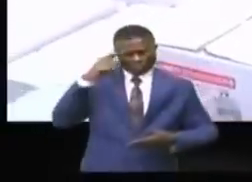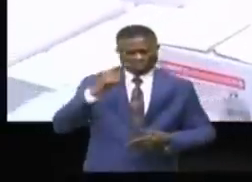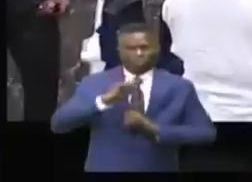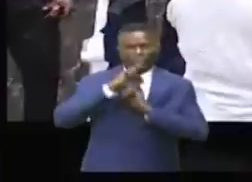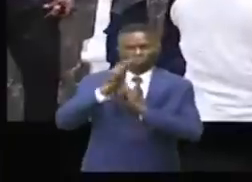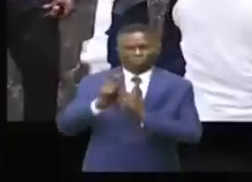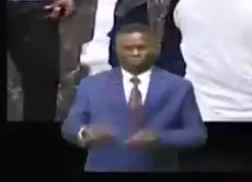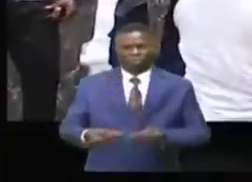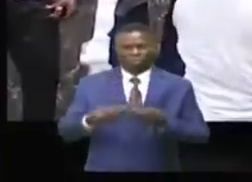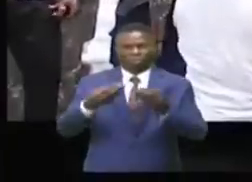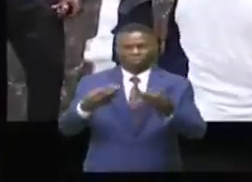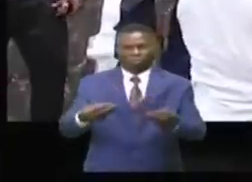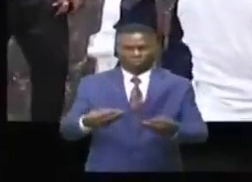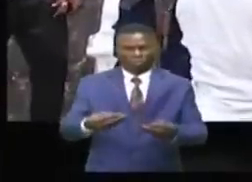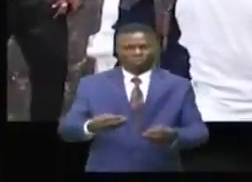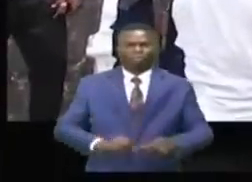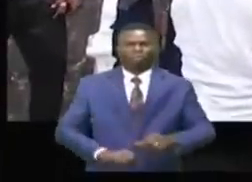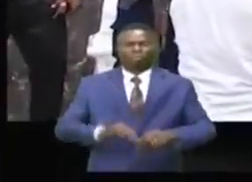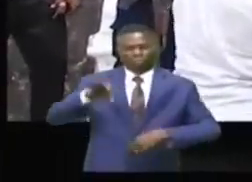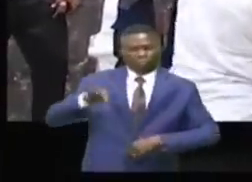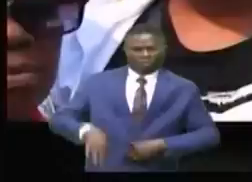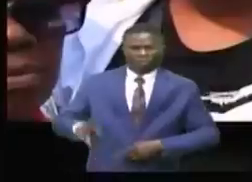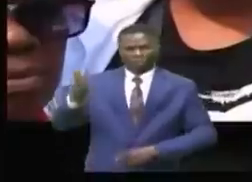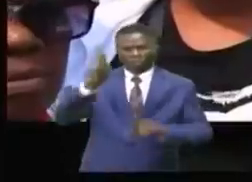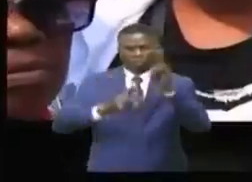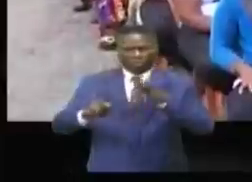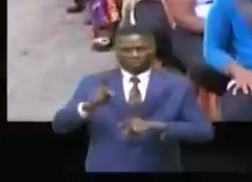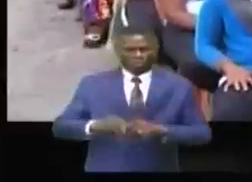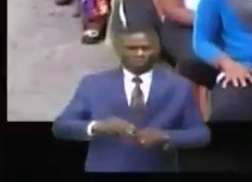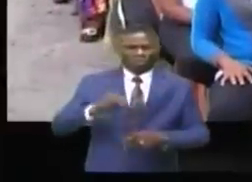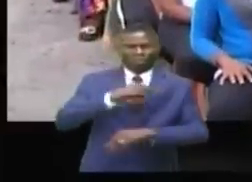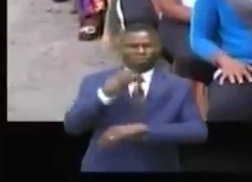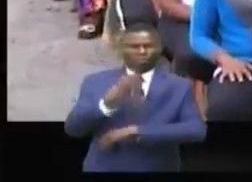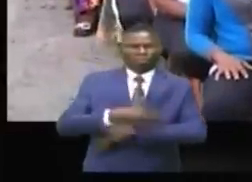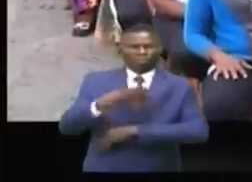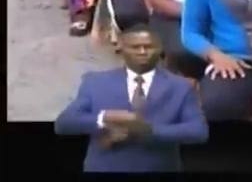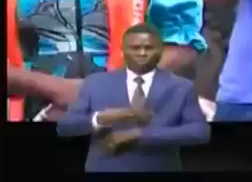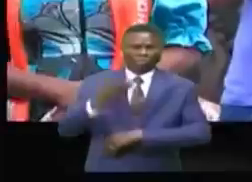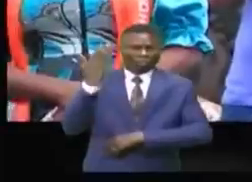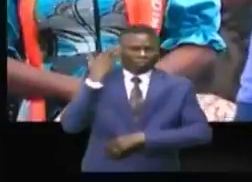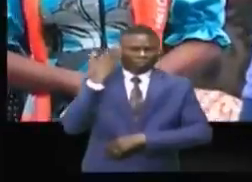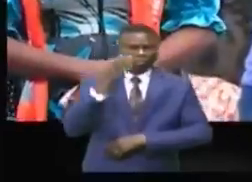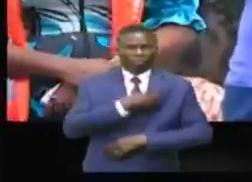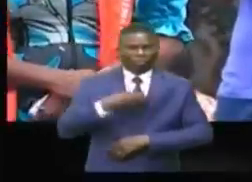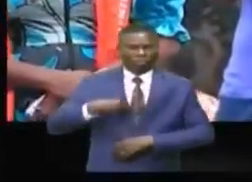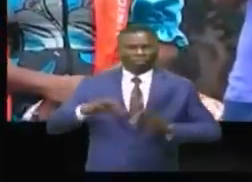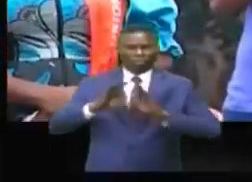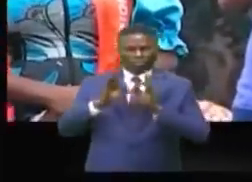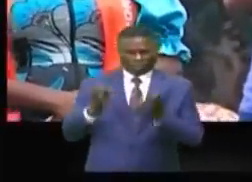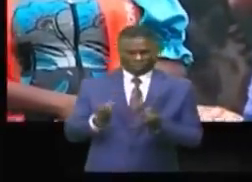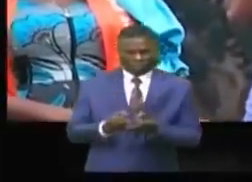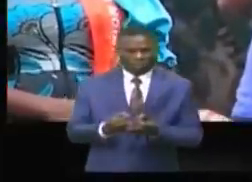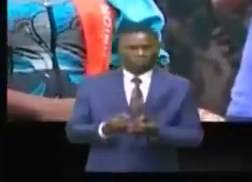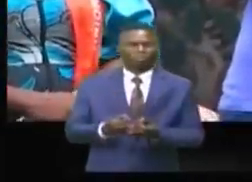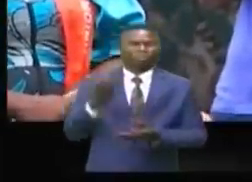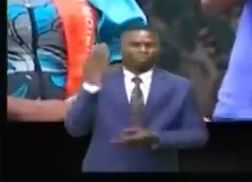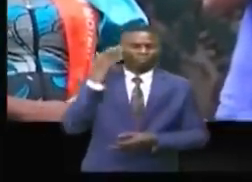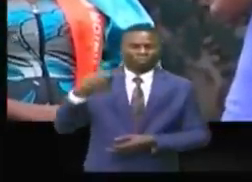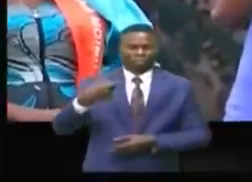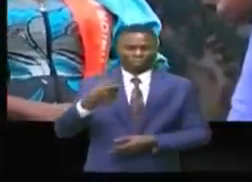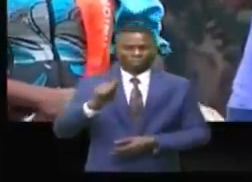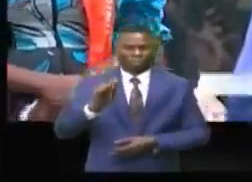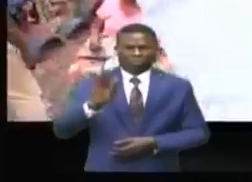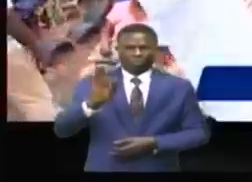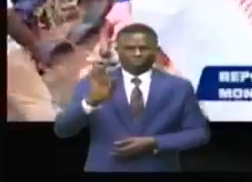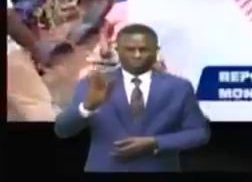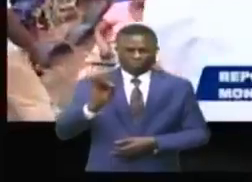vais déposer en faveur de ma population de Mwamba. Comme tout père de famille, Gabi Mabengi exhorte le parent